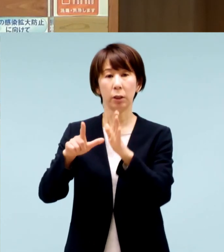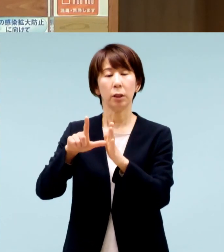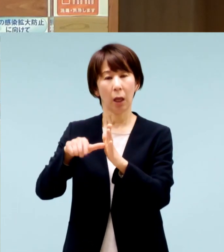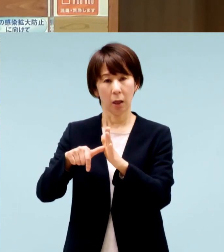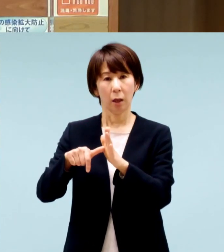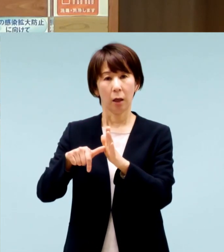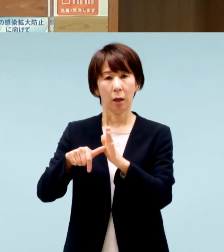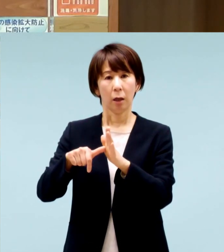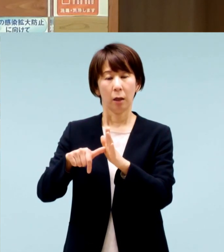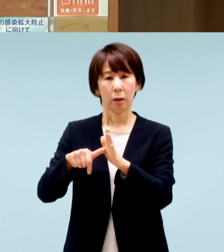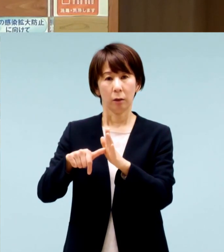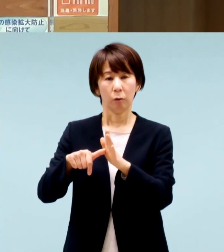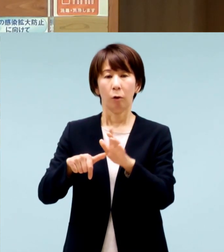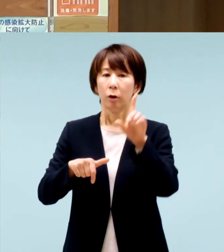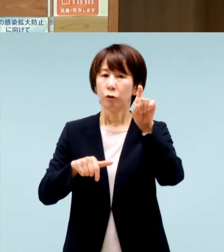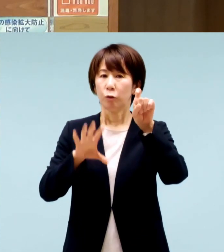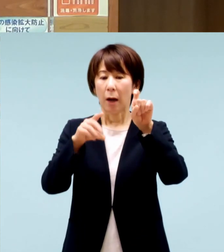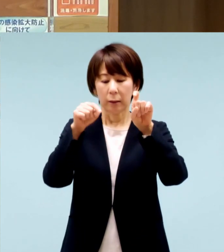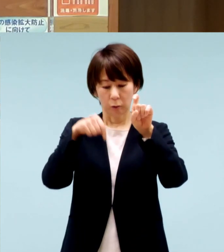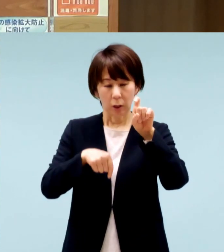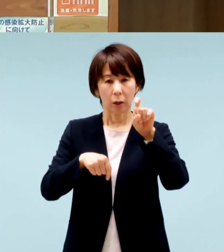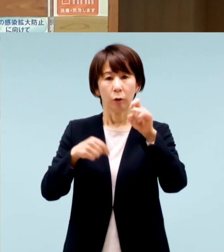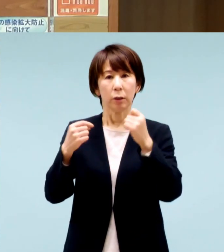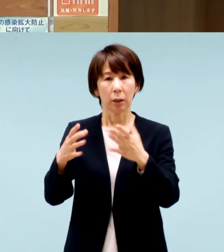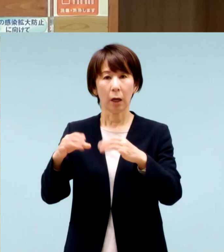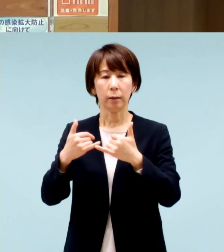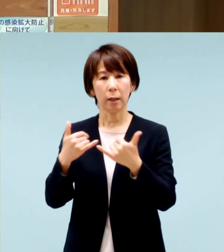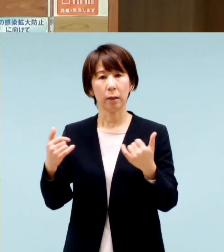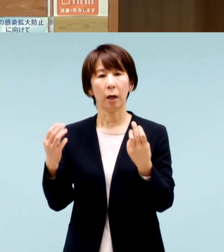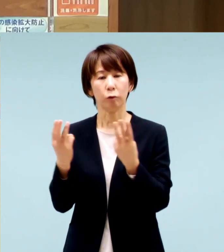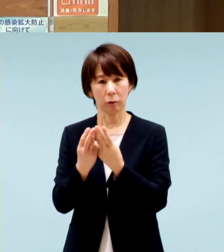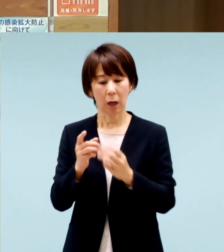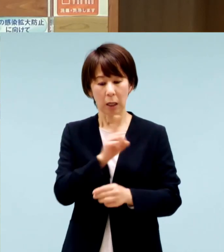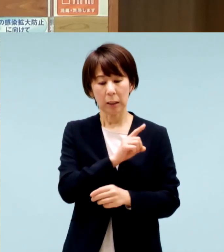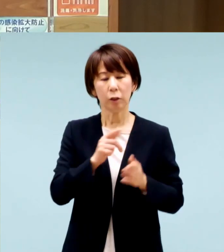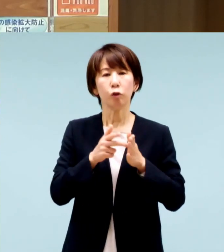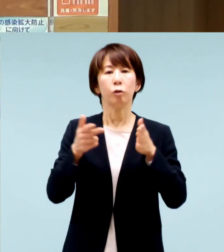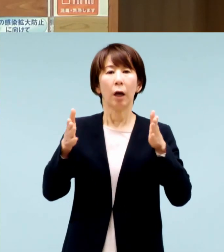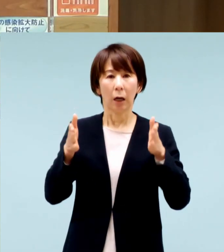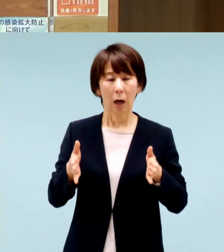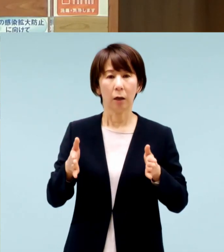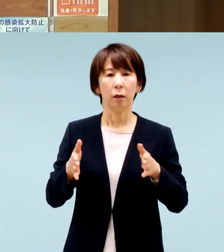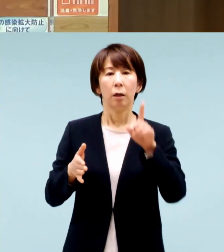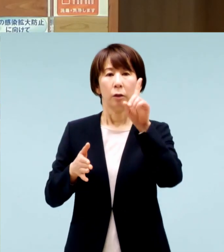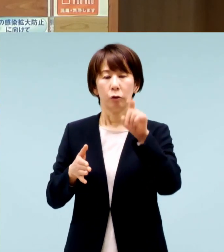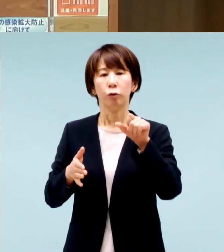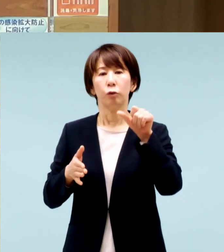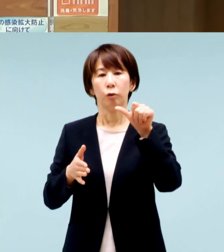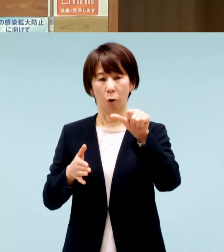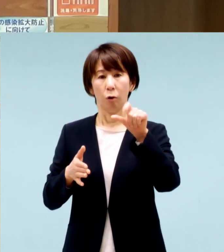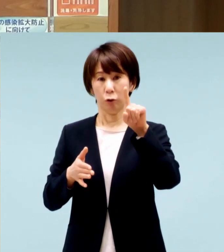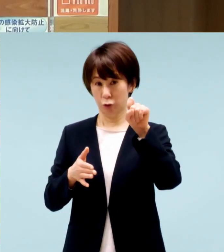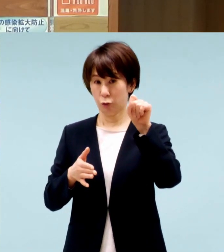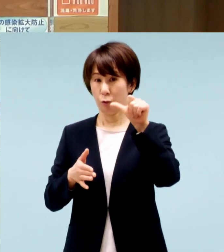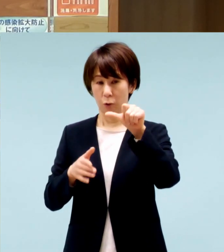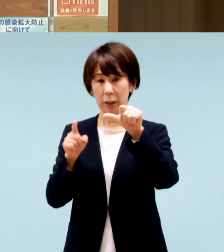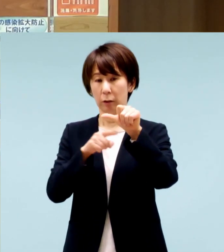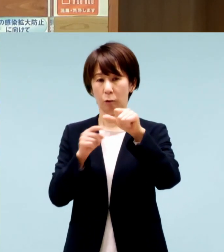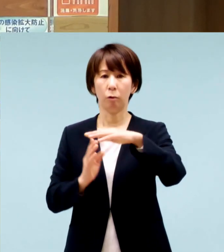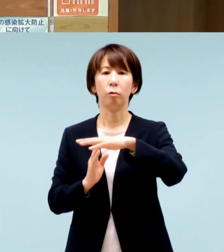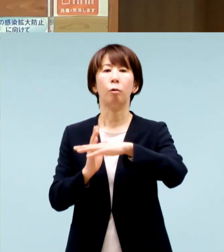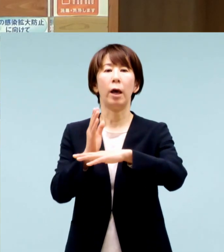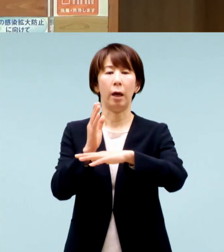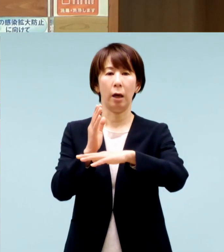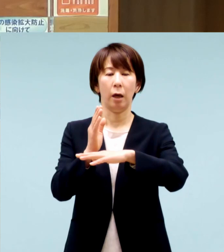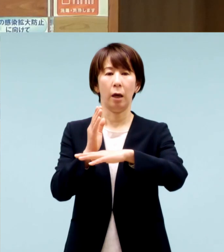10万人あたりの直近1週間の感染者数が、まあ、15人を超えてしまったということで、まあ、これまあ、このまま感染が落ち着けばいいん